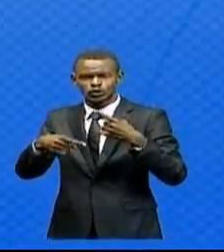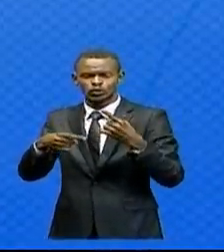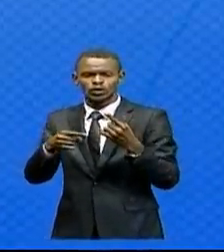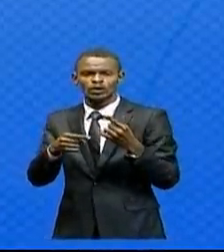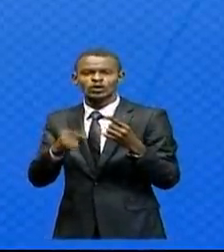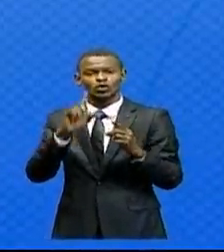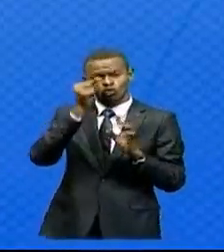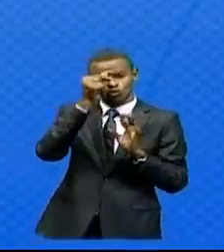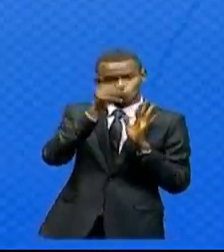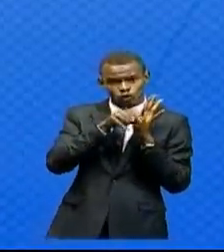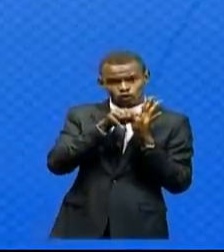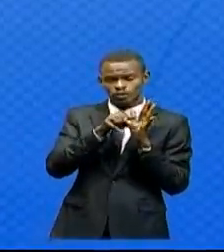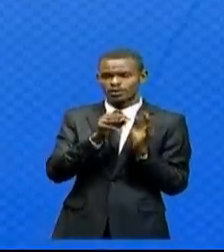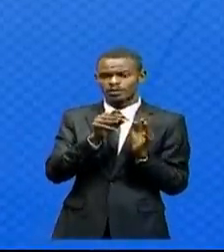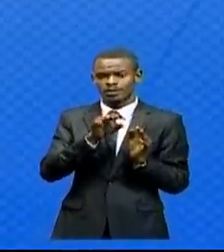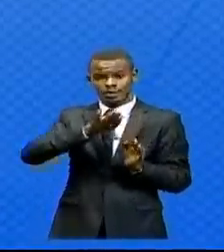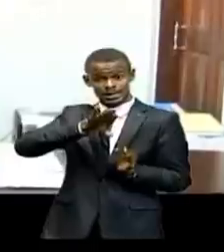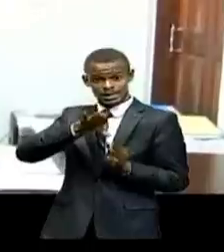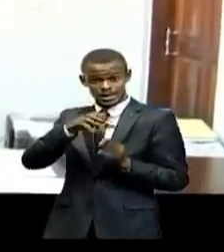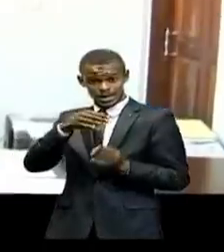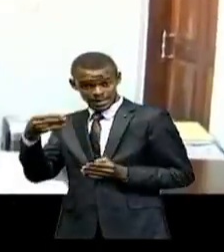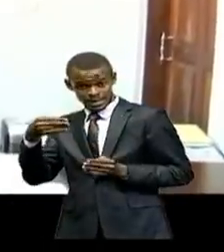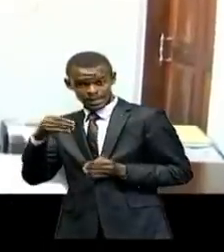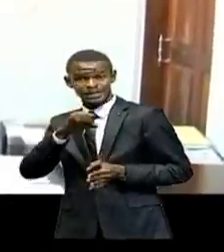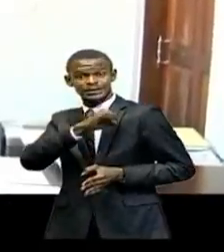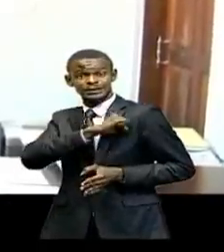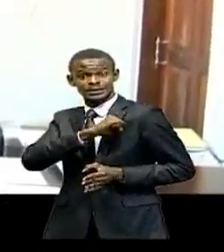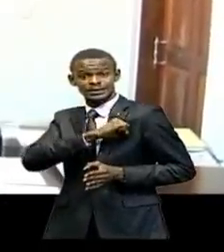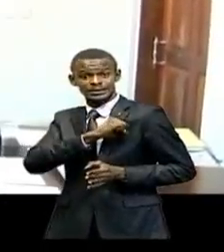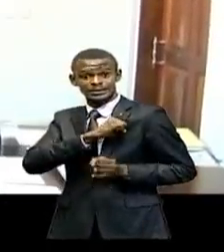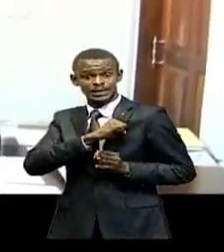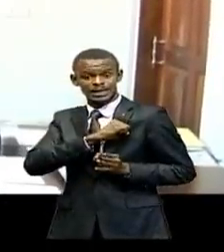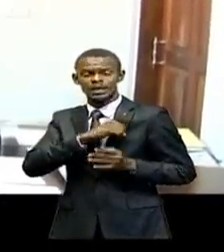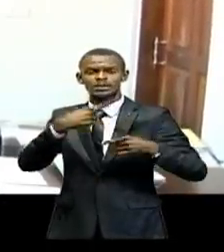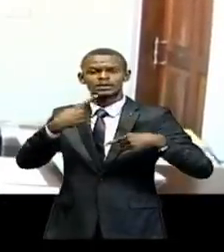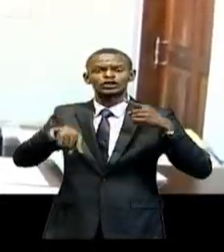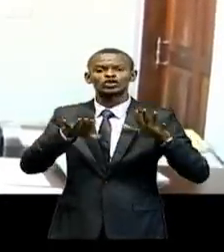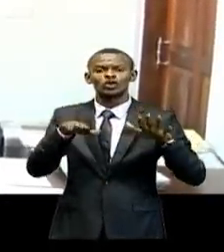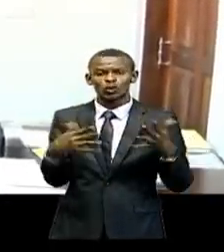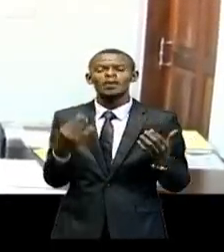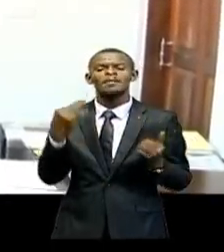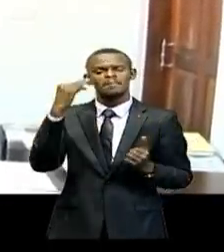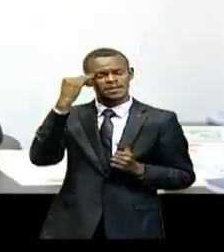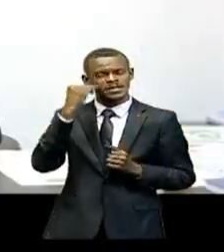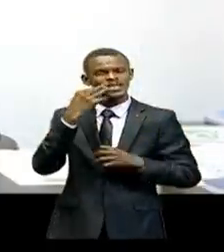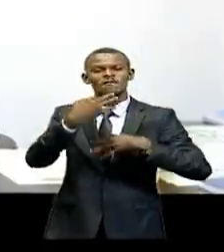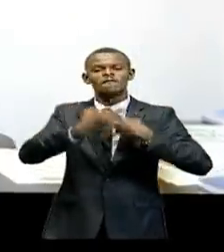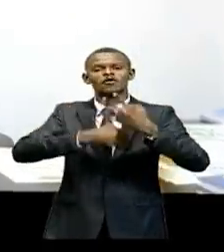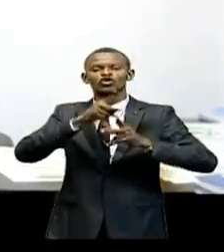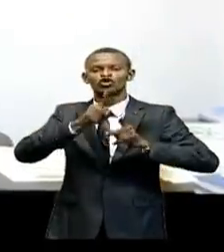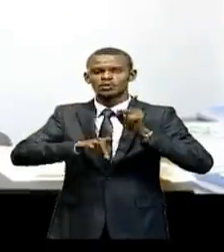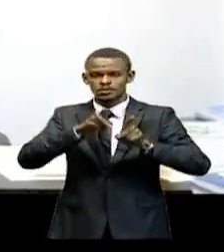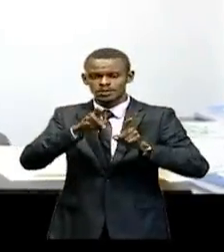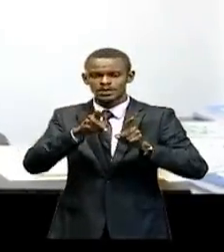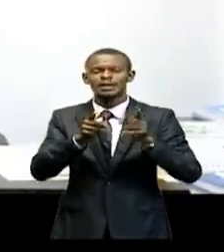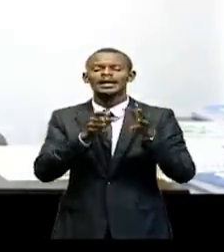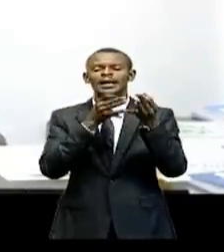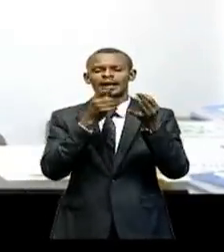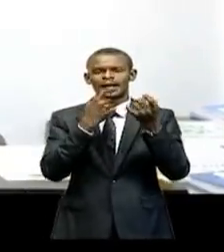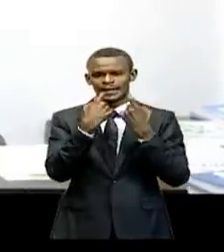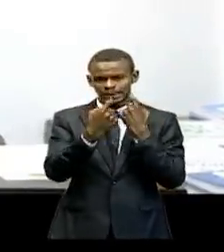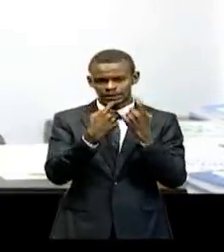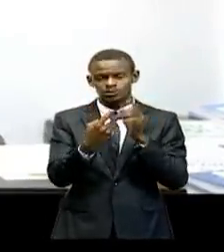vice-premier ministre, ministre de la fonction publique, a, après un exercice laborieux, des dialogues avec le force social